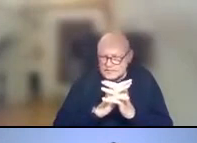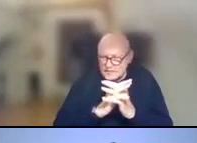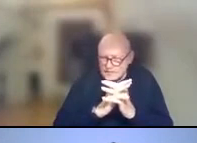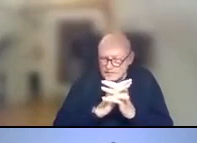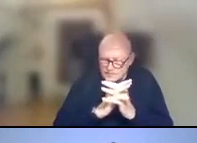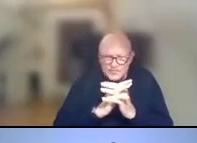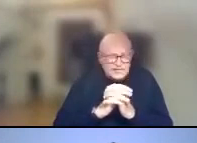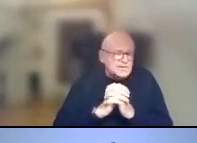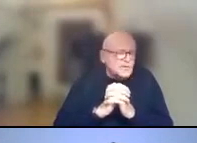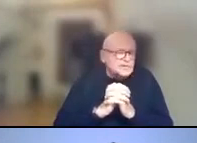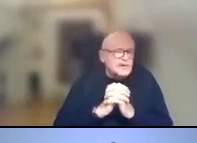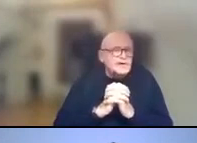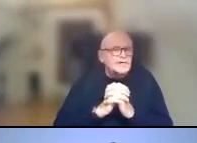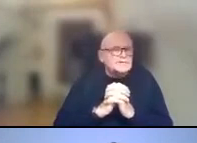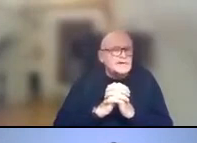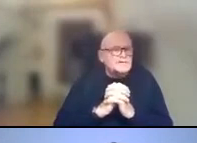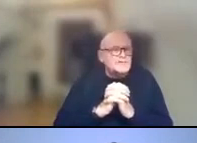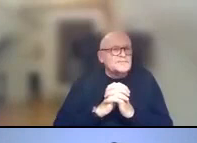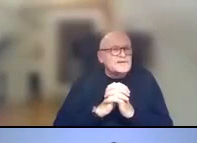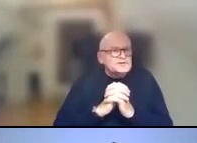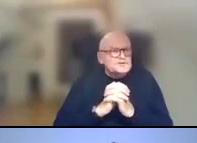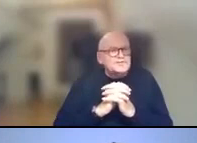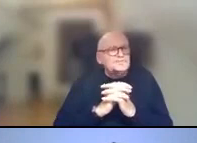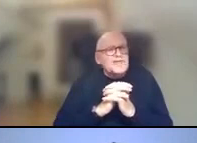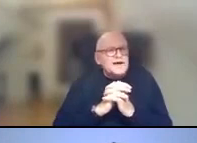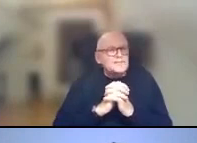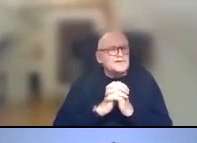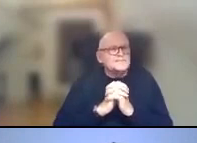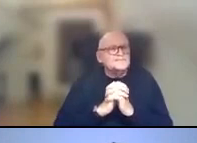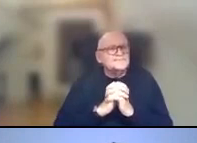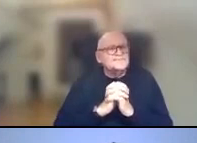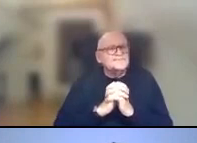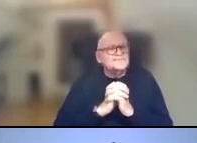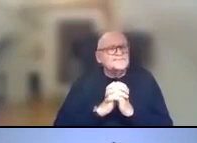ist es so, dass auch im Krankenhaus allzumal Menschen arbeiten.